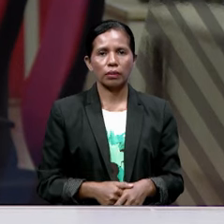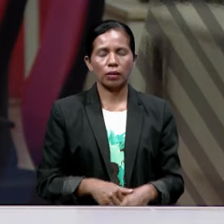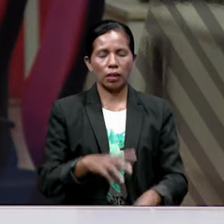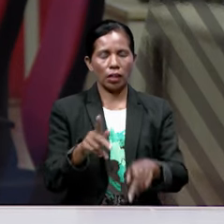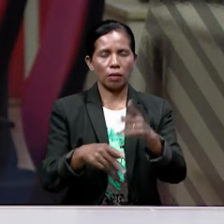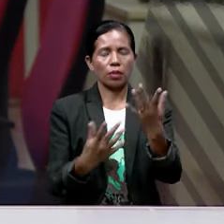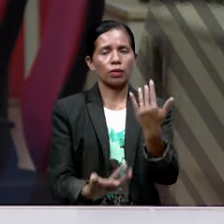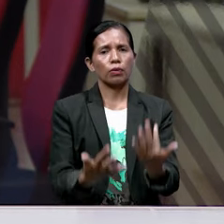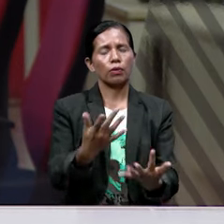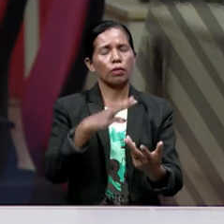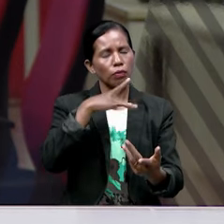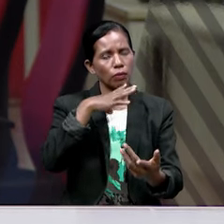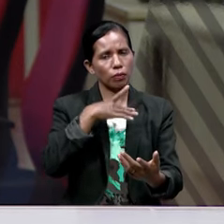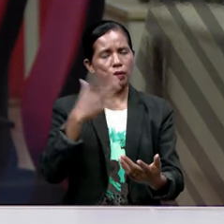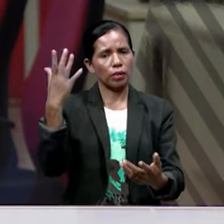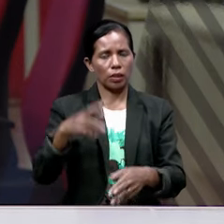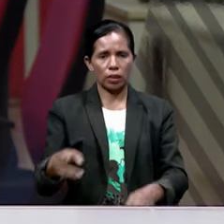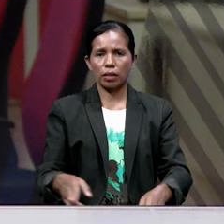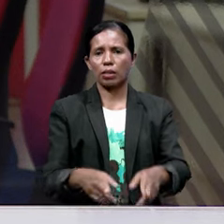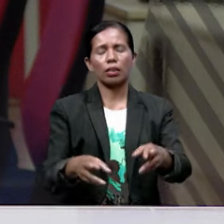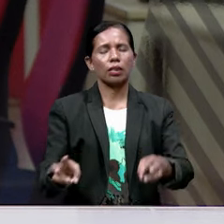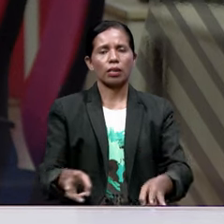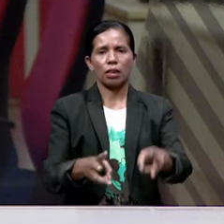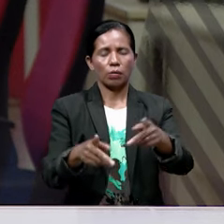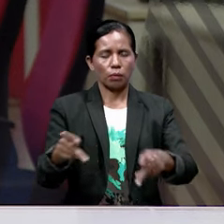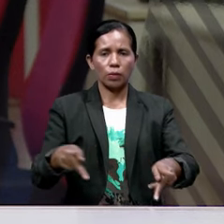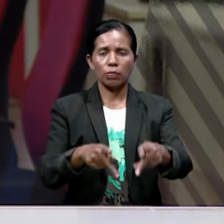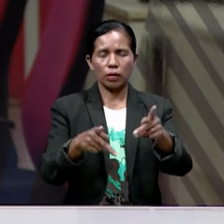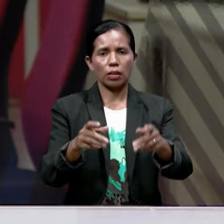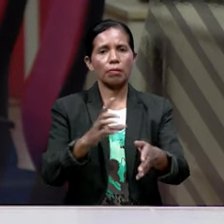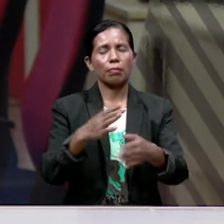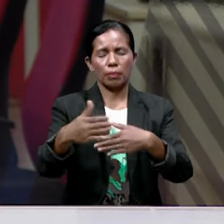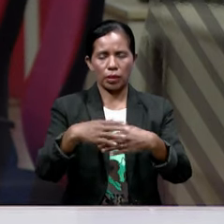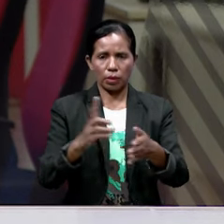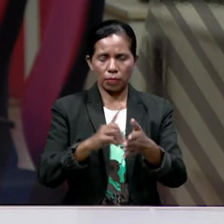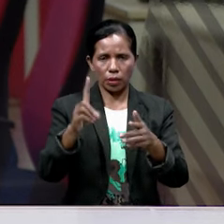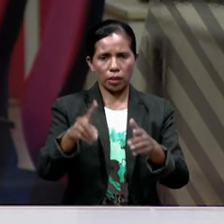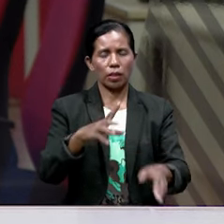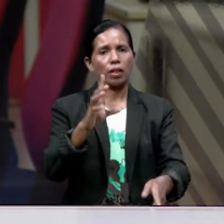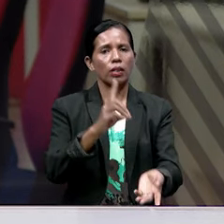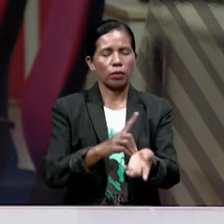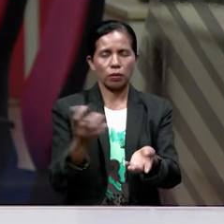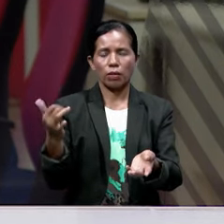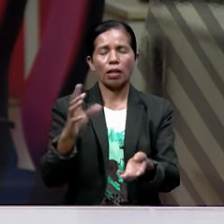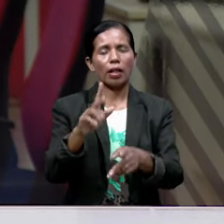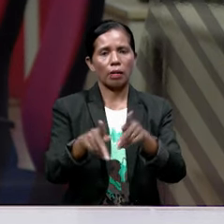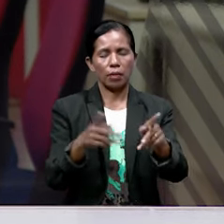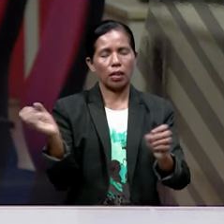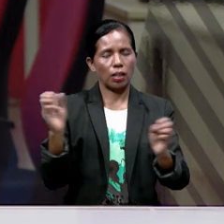Comunidade sono lixo nebe na cleca e estrada público, tamba besik semana ida ona pessoal saneamento sira lahamos.